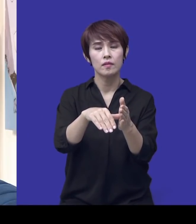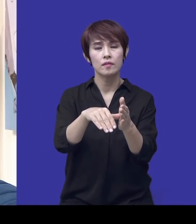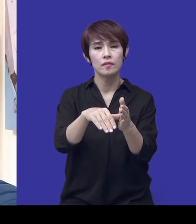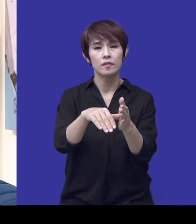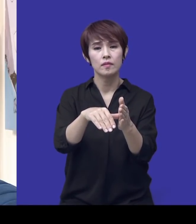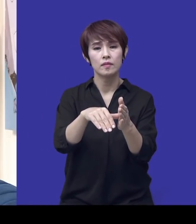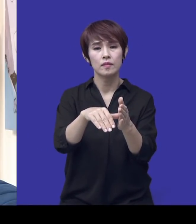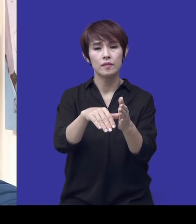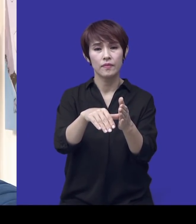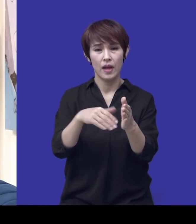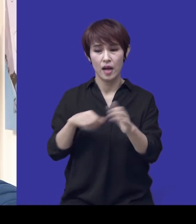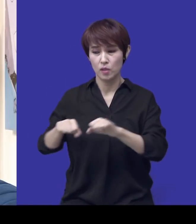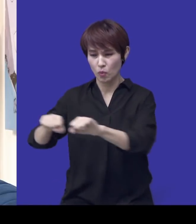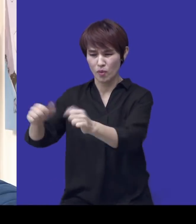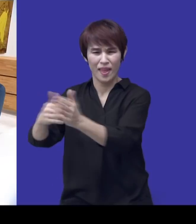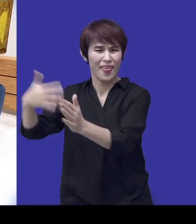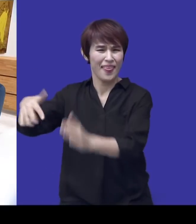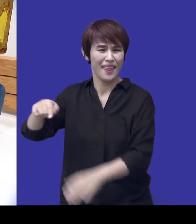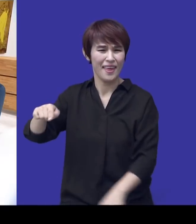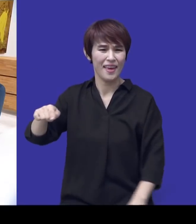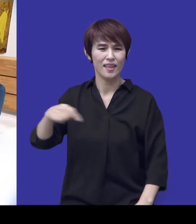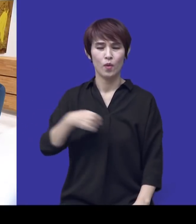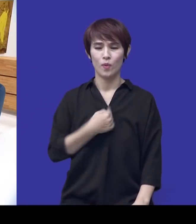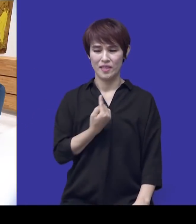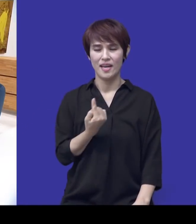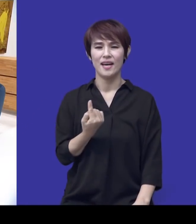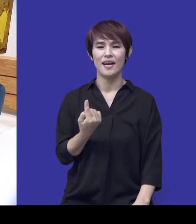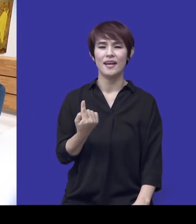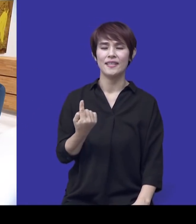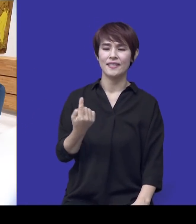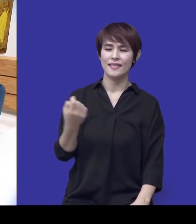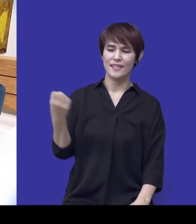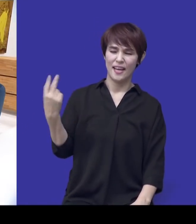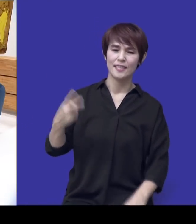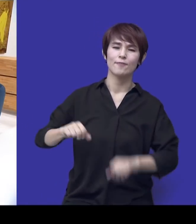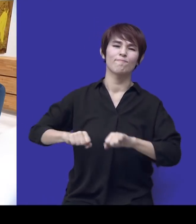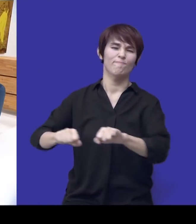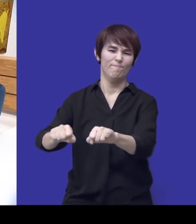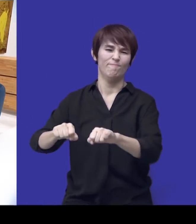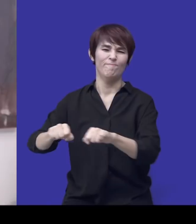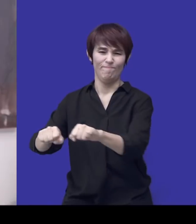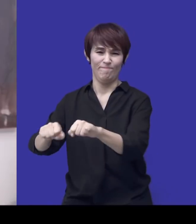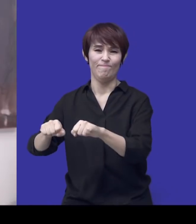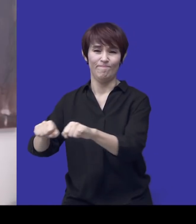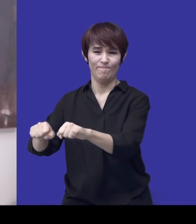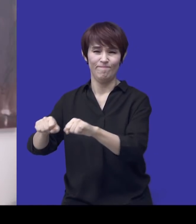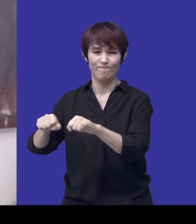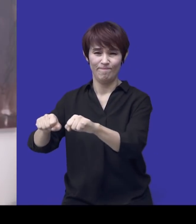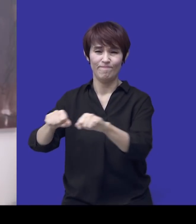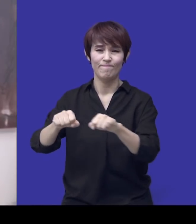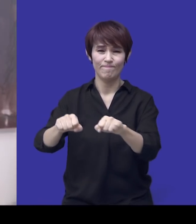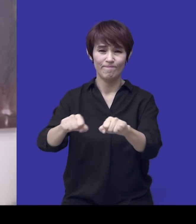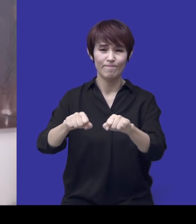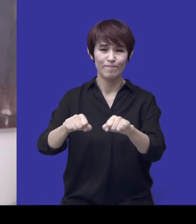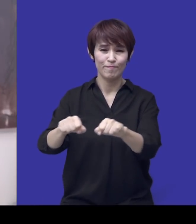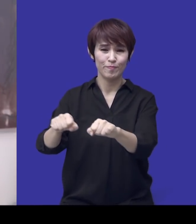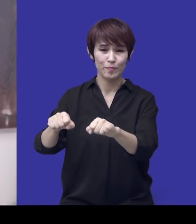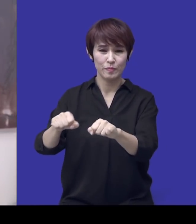제가 아직 청소를 마무리 못해서 혼자 내려와서 청소를 다시 했어요. 혼자서. 근데 그때